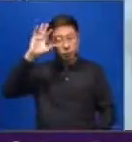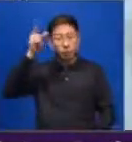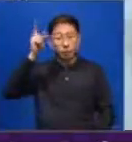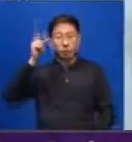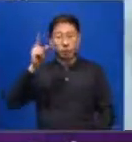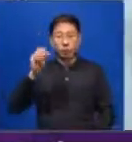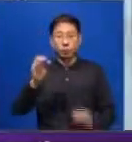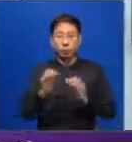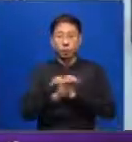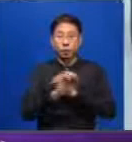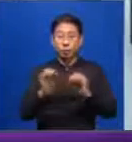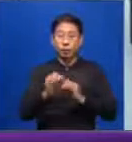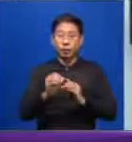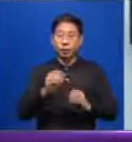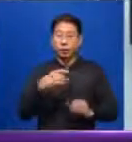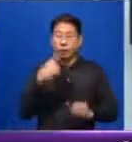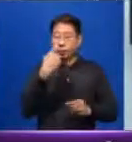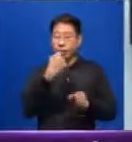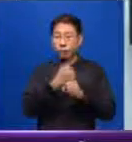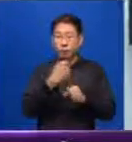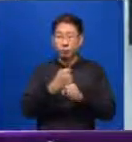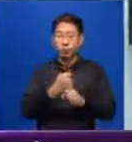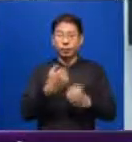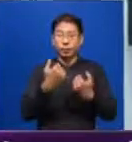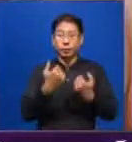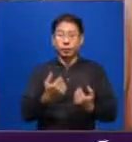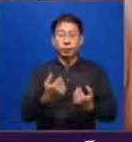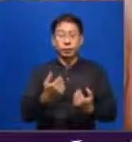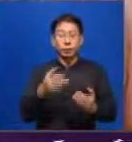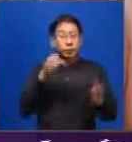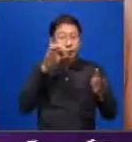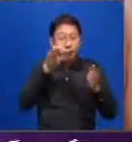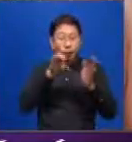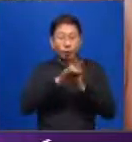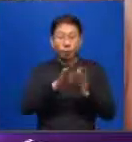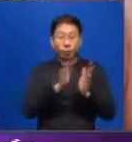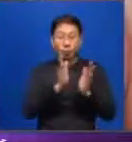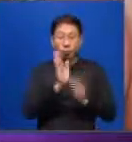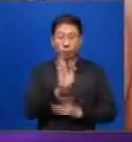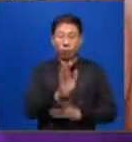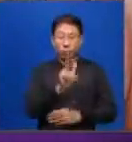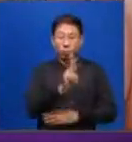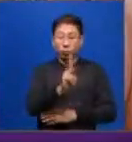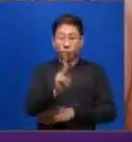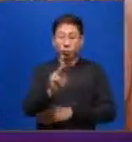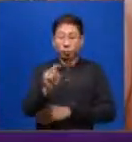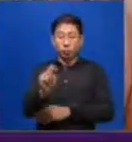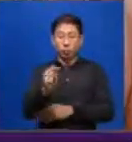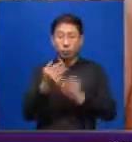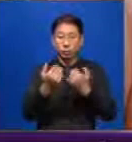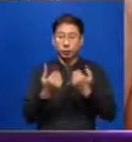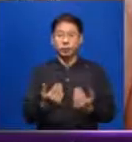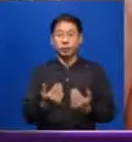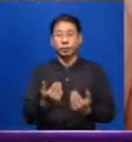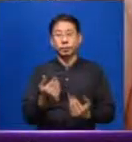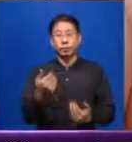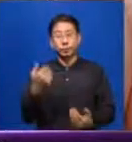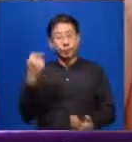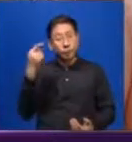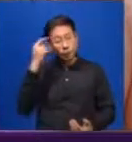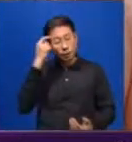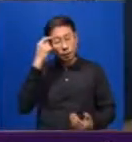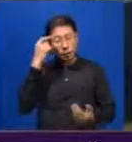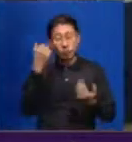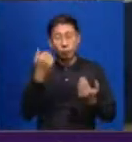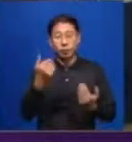ไม่มีกกต.ชุดใดทำลายประสิทธิภาพหรือว่าภาพลักษณ์ของกกตเท่ากับกชุดนี้ค่ะเช่นเดียว